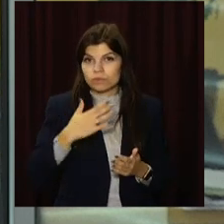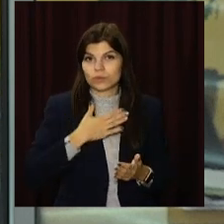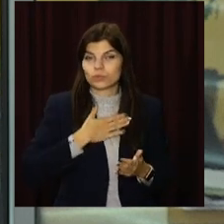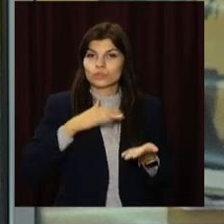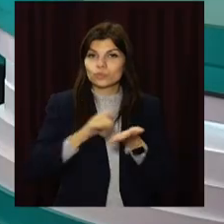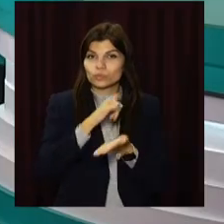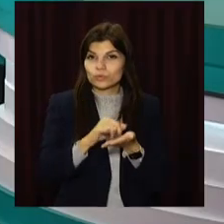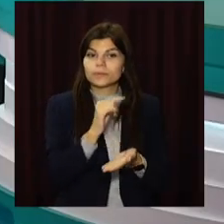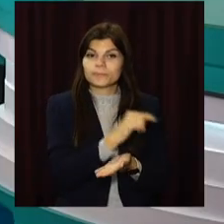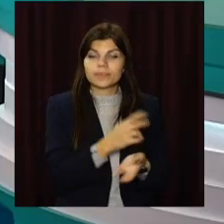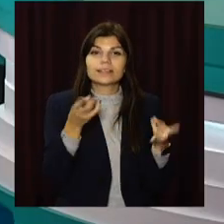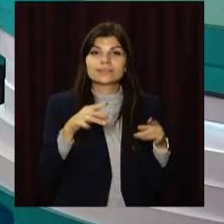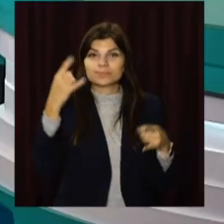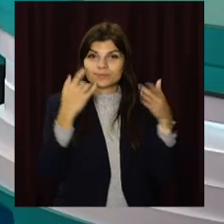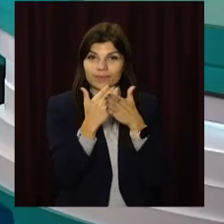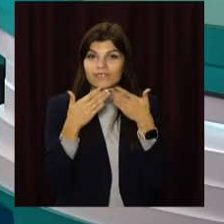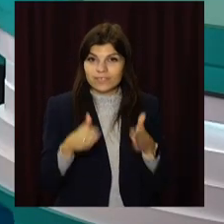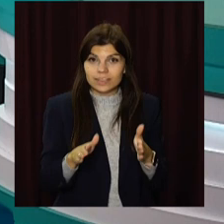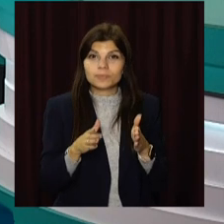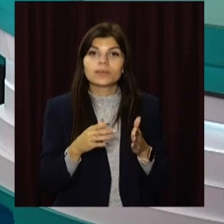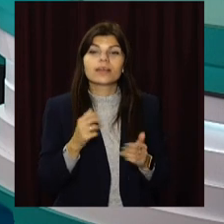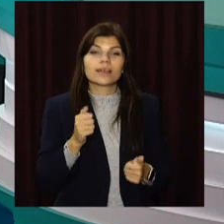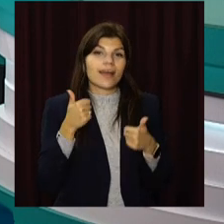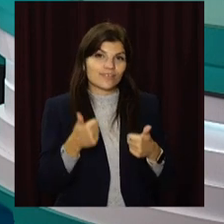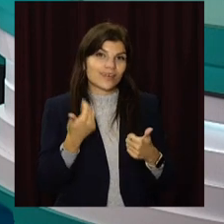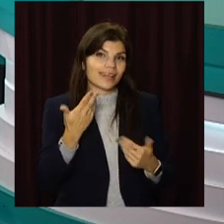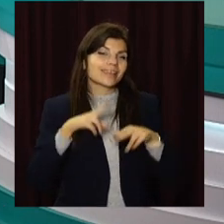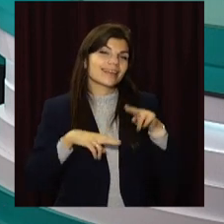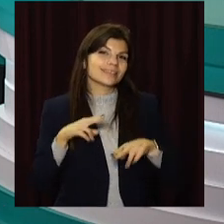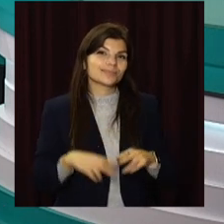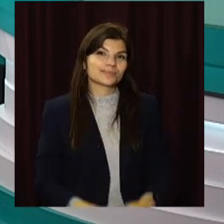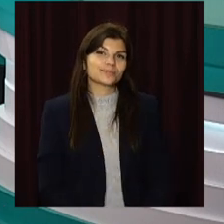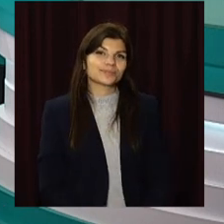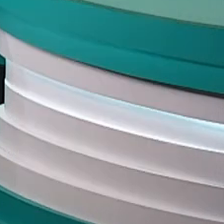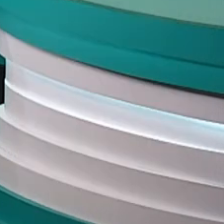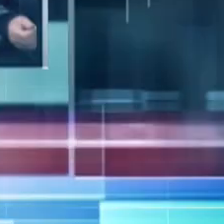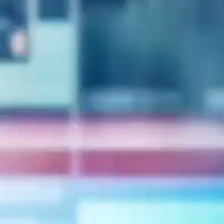на нашому YouTube-каналі. Залишайтесь відкритим та в гарного вам настрою.